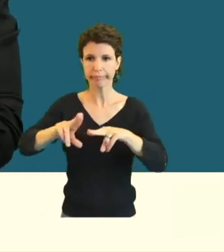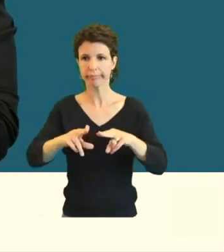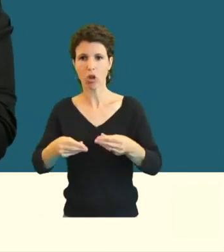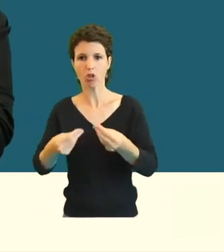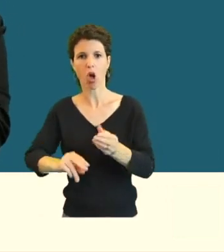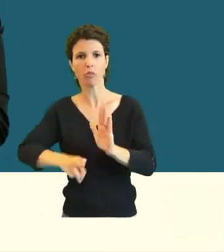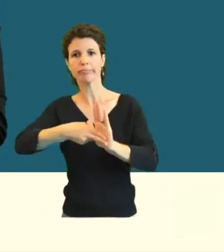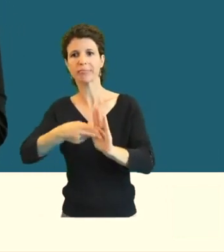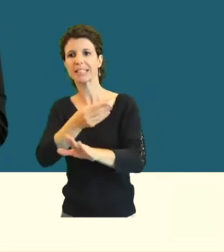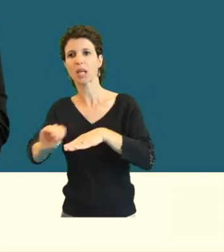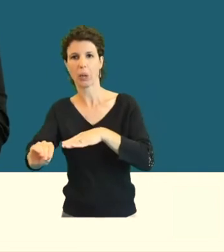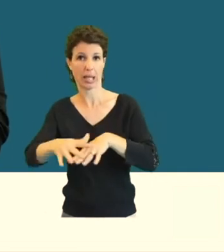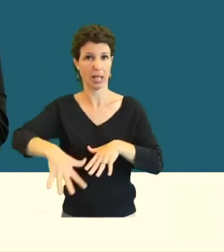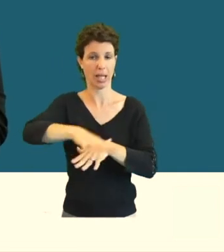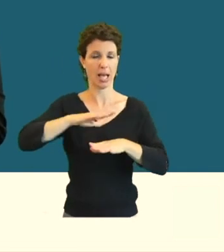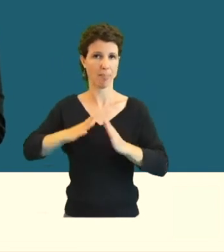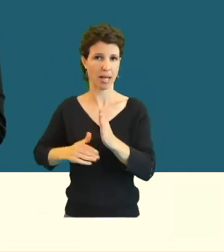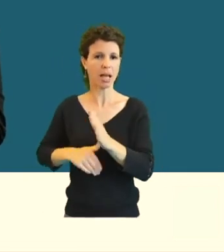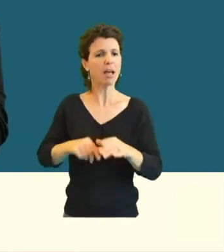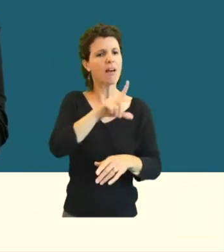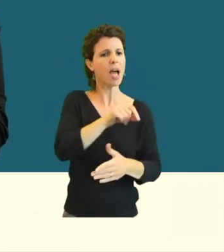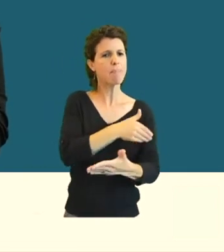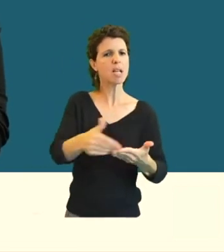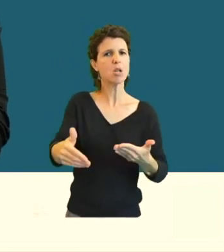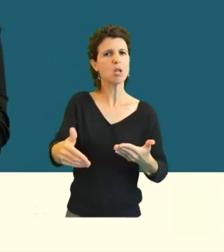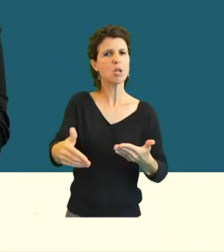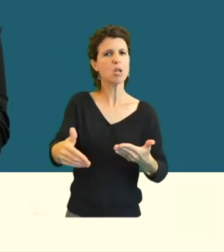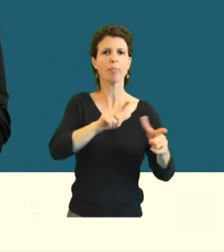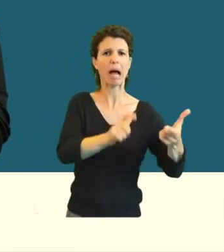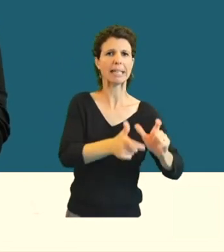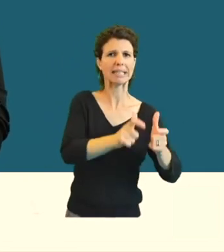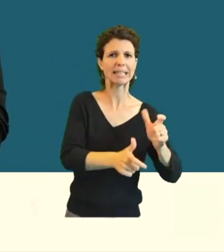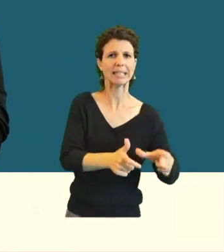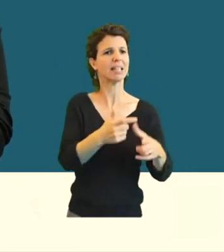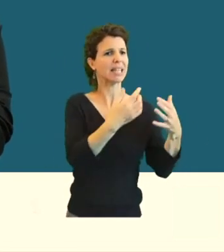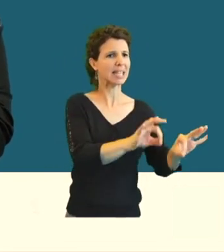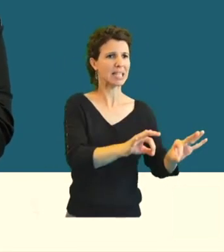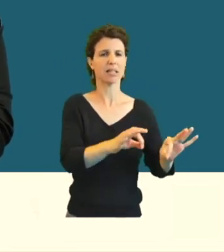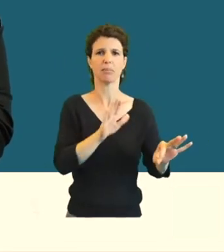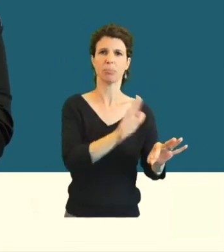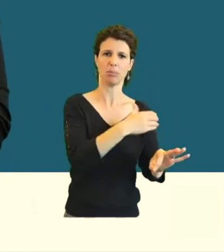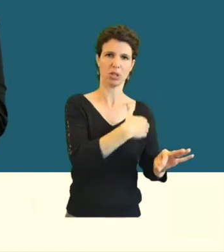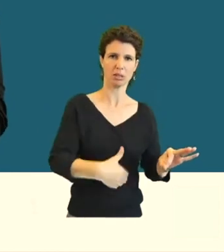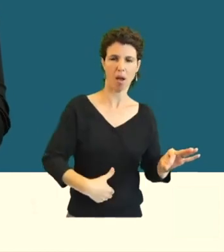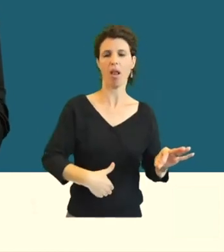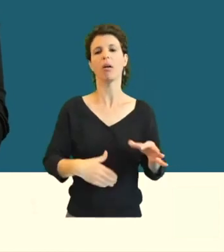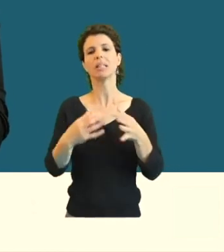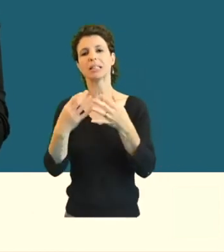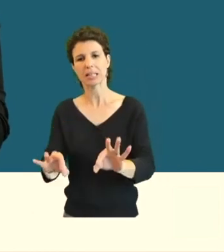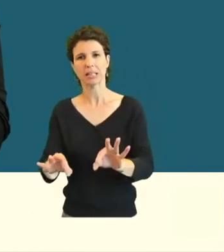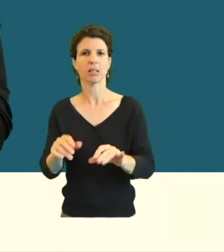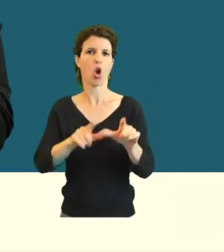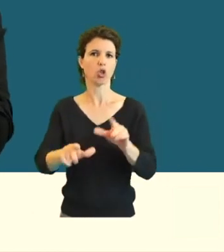Marseille. En ce qui concerne les 20 millions pour le logement indigne, nous avions dit 10 pour les logements municipaux et 10 pour les logements privés. Effectivement, on